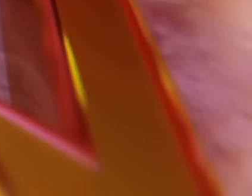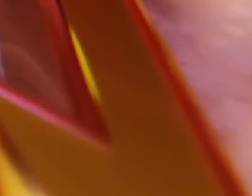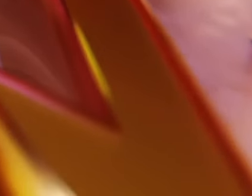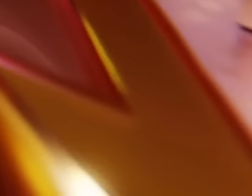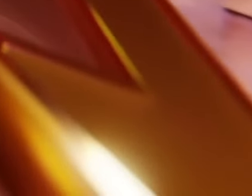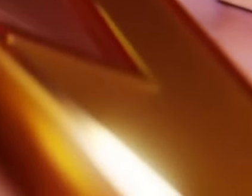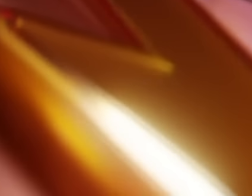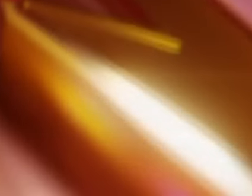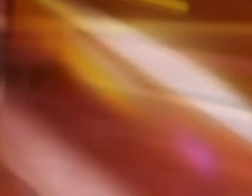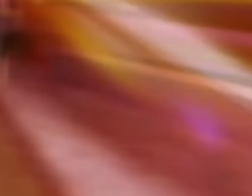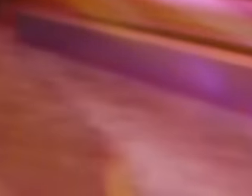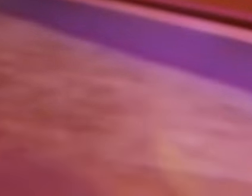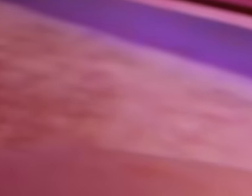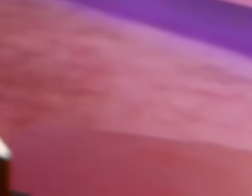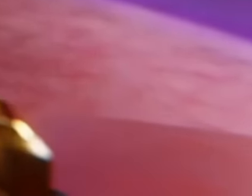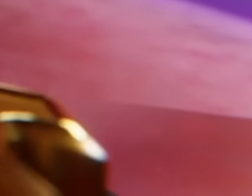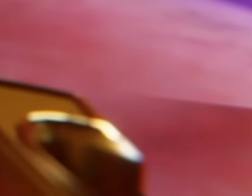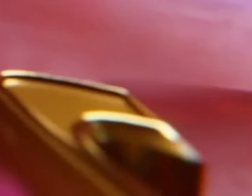يا